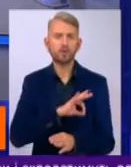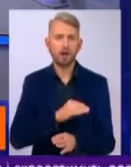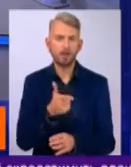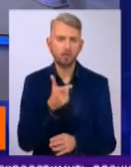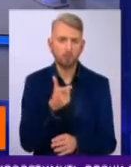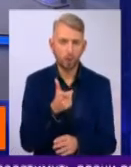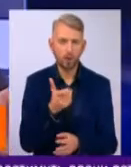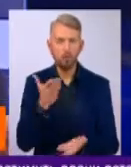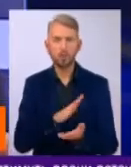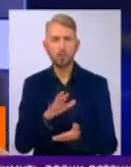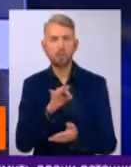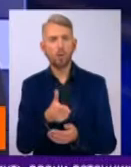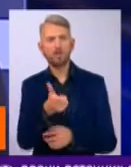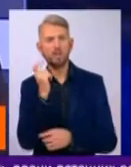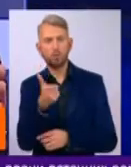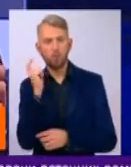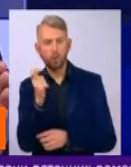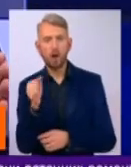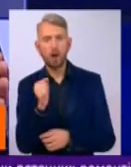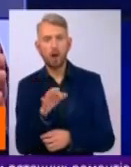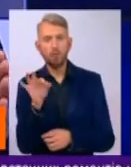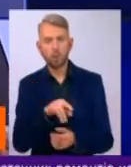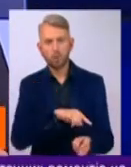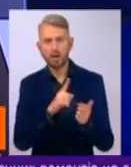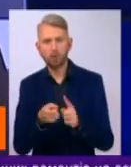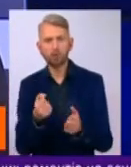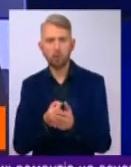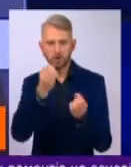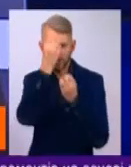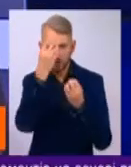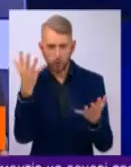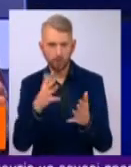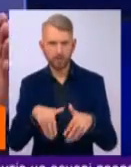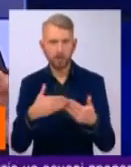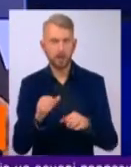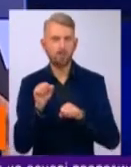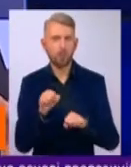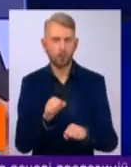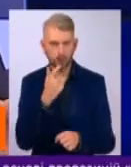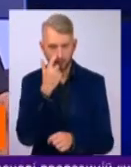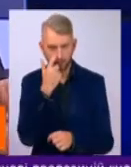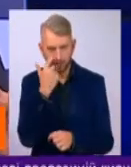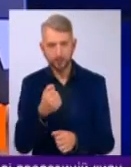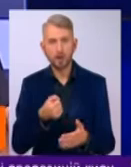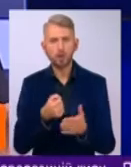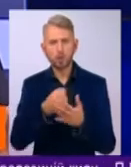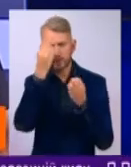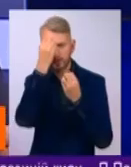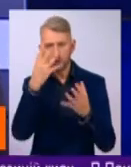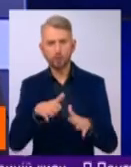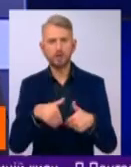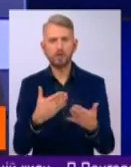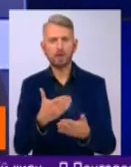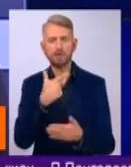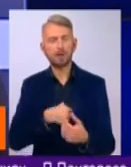зброї, мабуть, не про стрільбу, а, мабуть, про переход до цивілізованих варіантів охорони, до цивілізованих